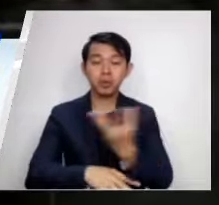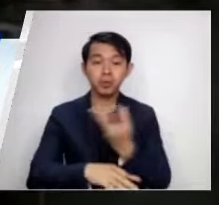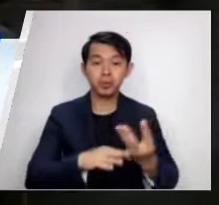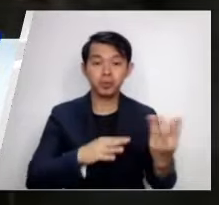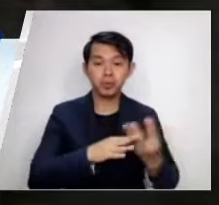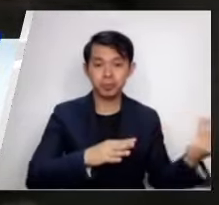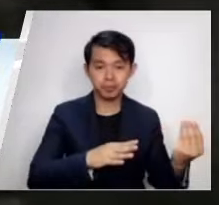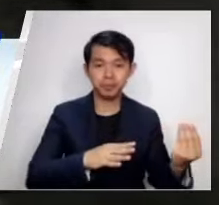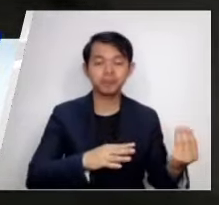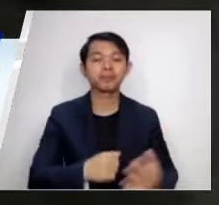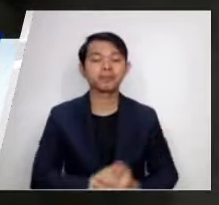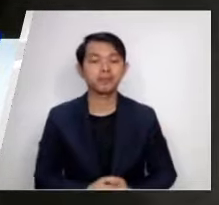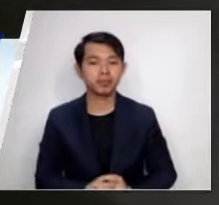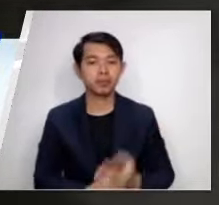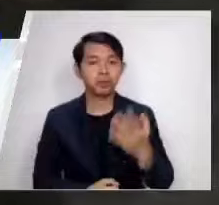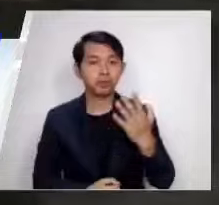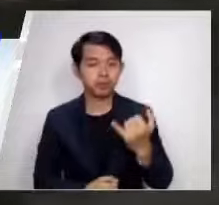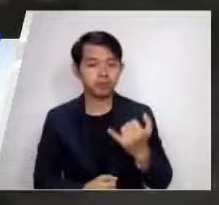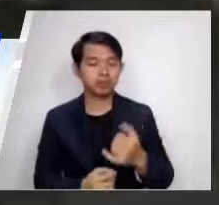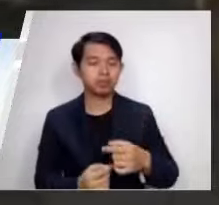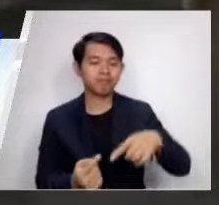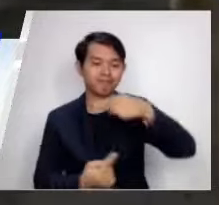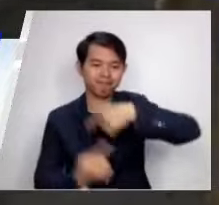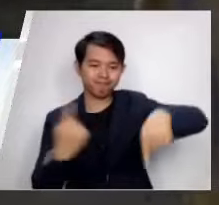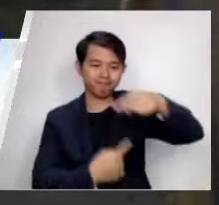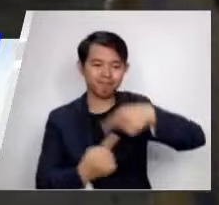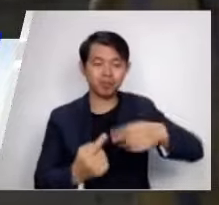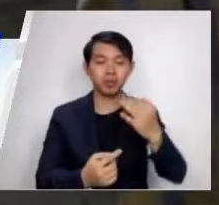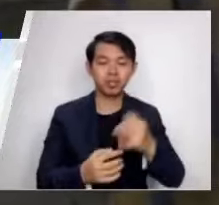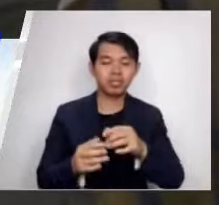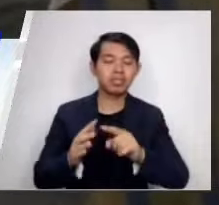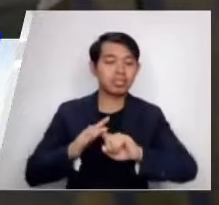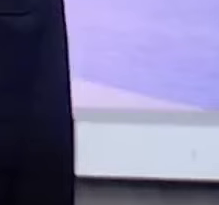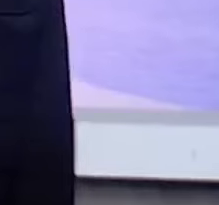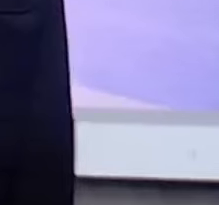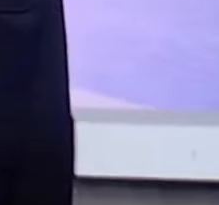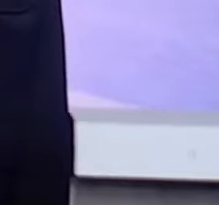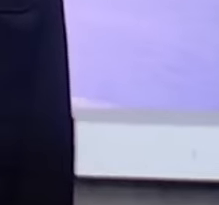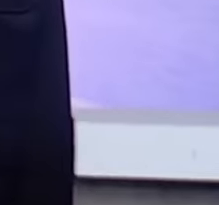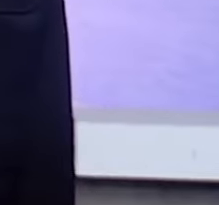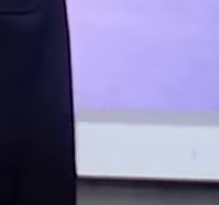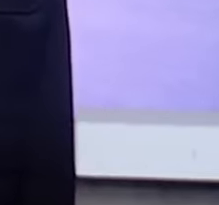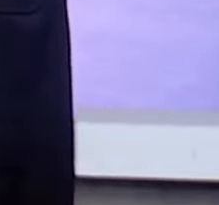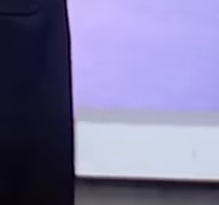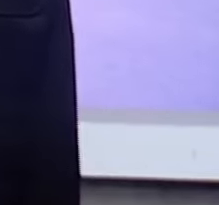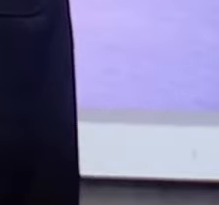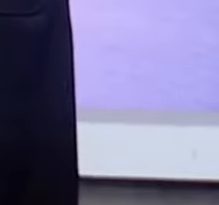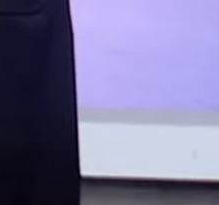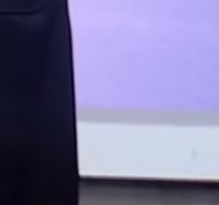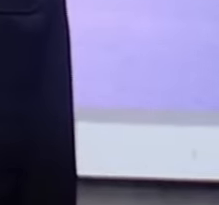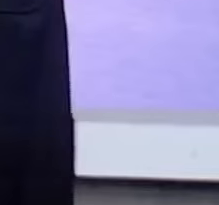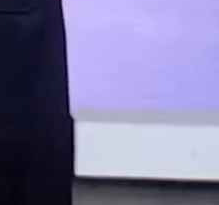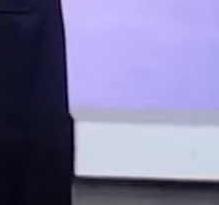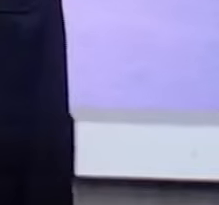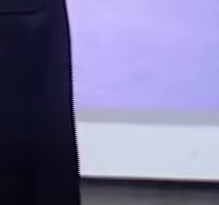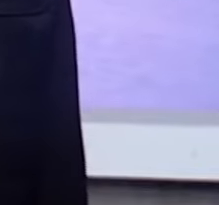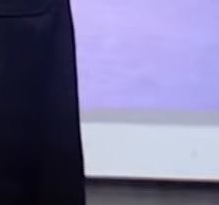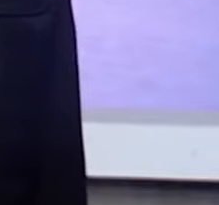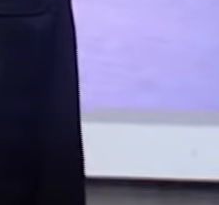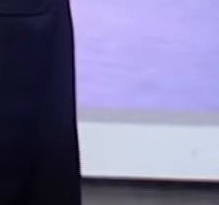mas mahaba umano ang itinagal nito sa dagat kumpara sa lupa. Mga kapuso, sama-sama tayong